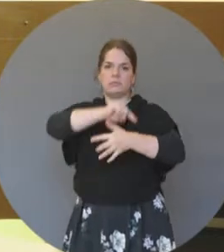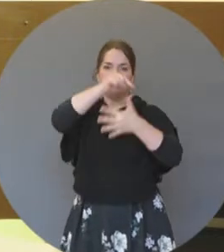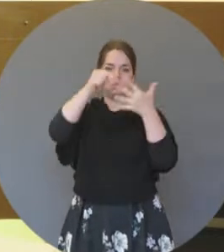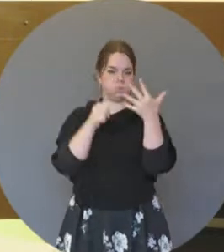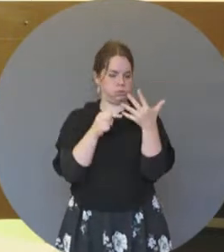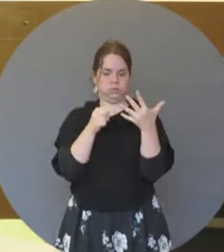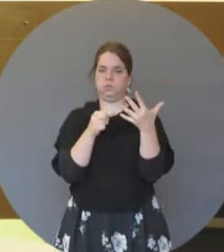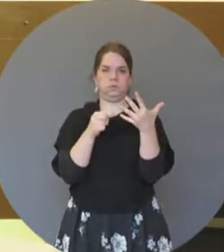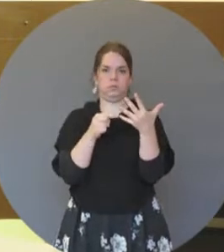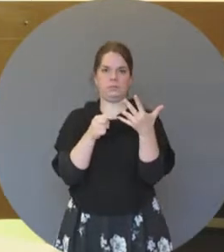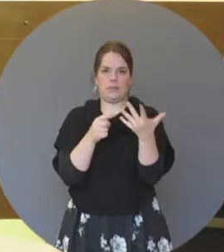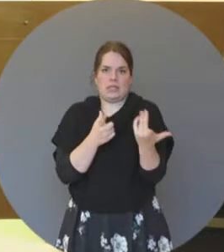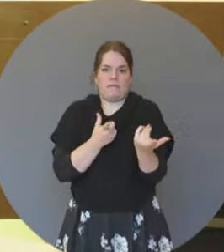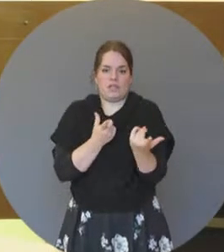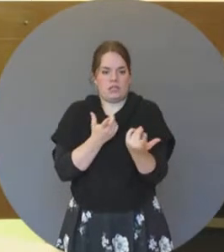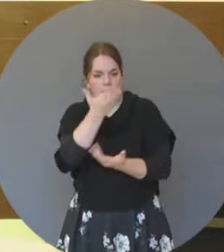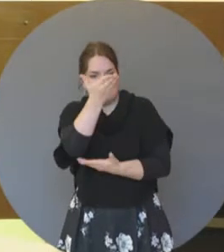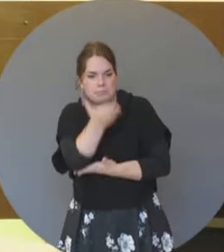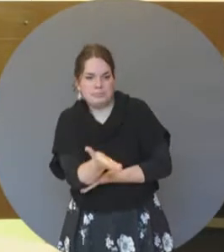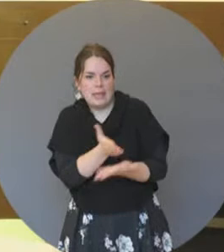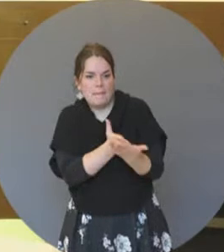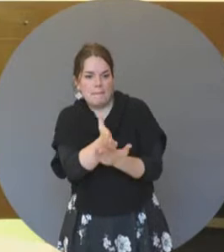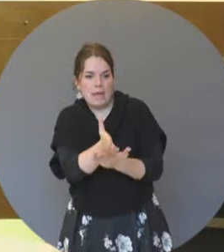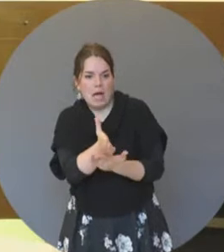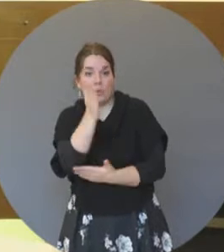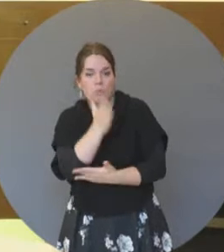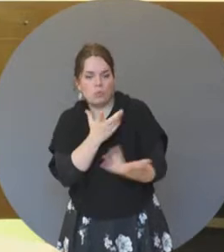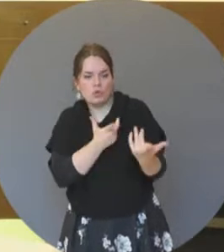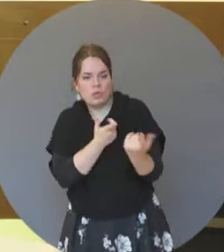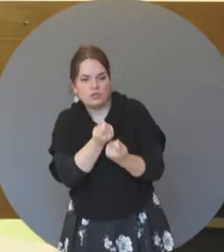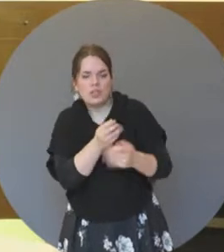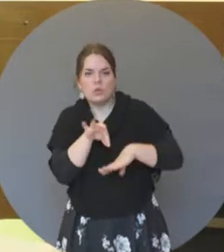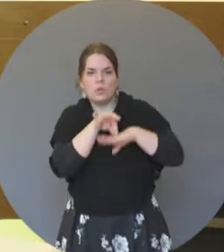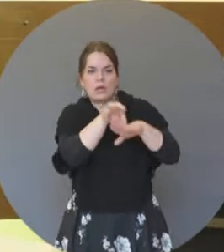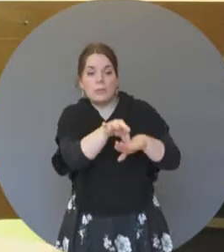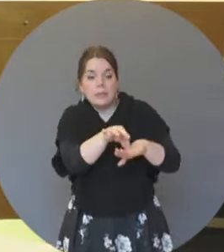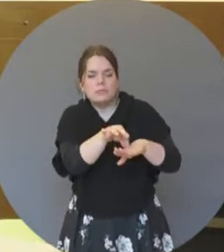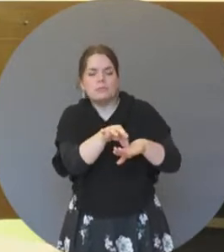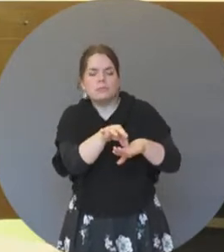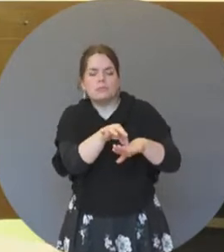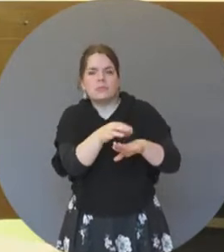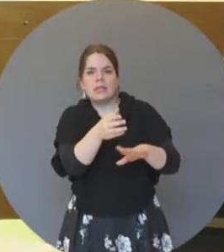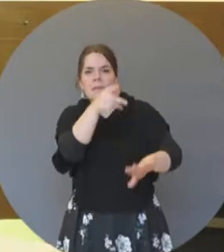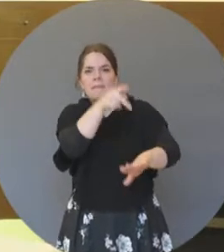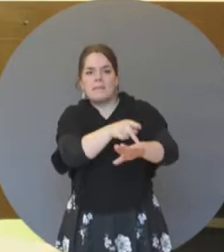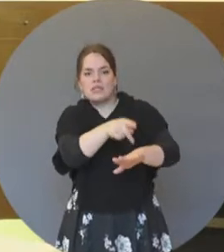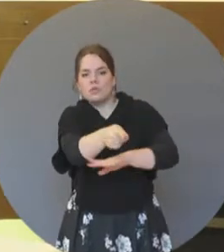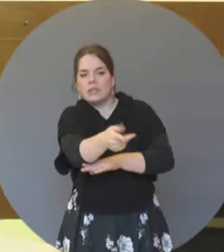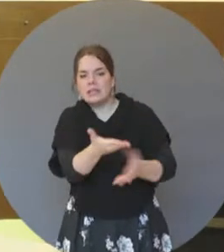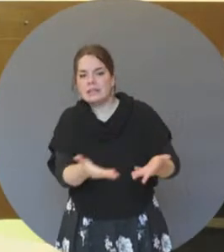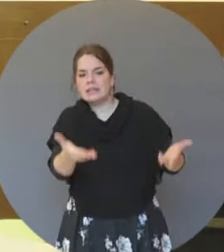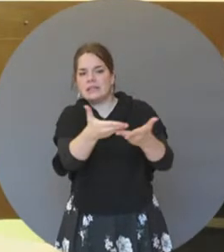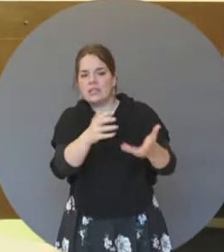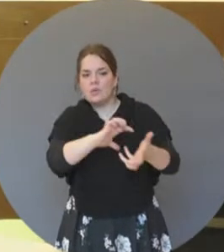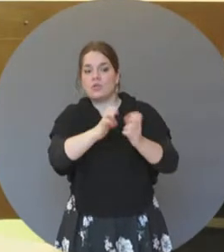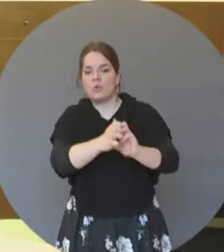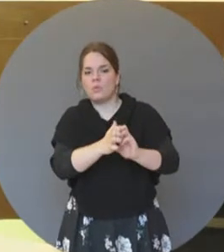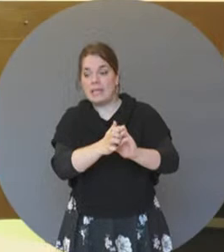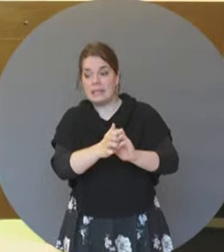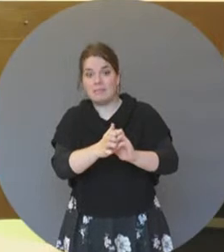de la gestion des parcours de santé de patients jugés en situation complexe par les